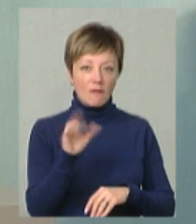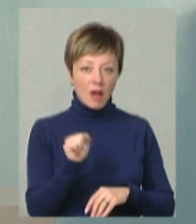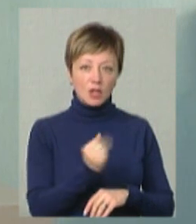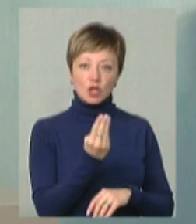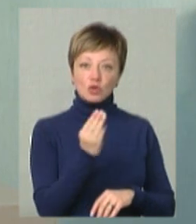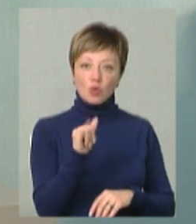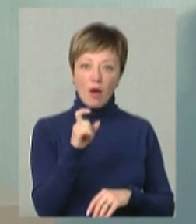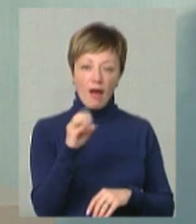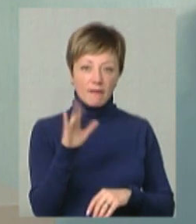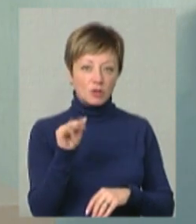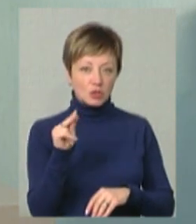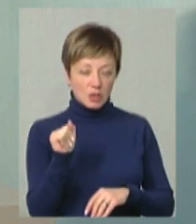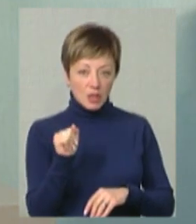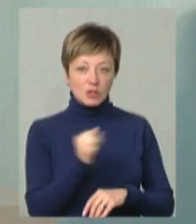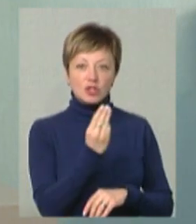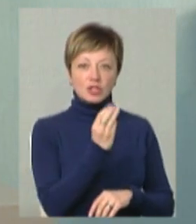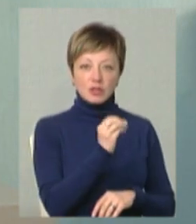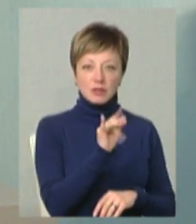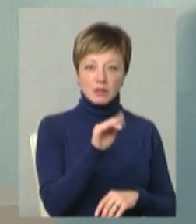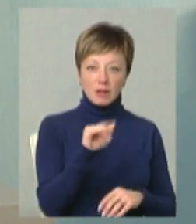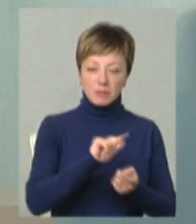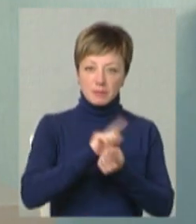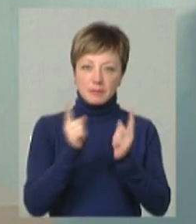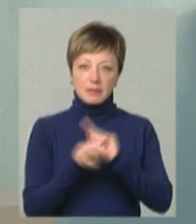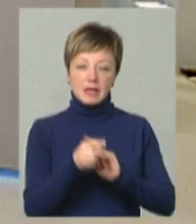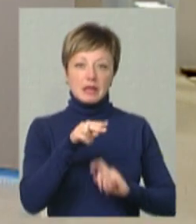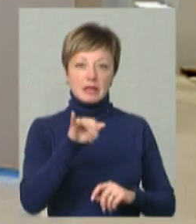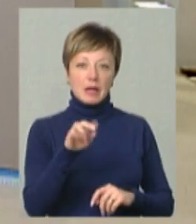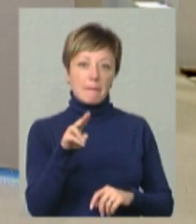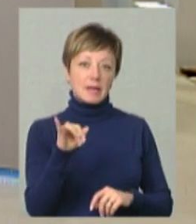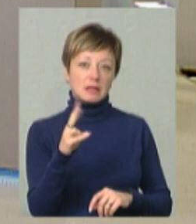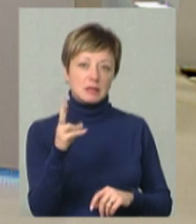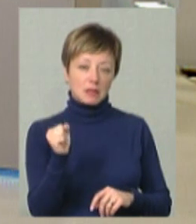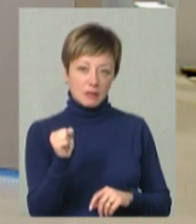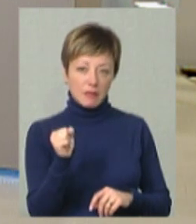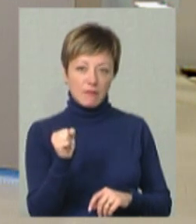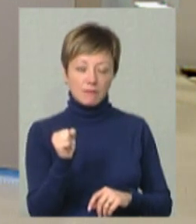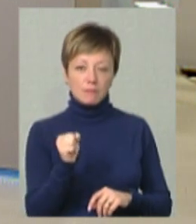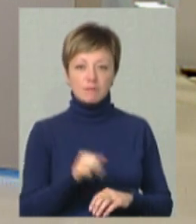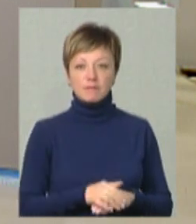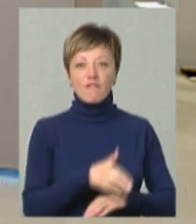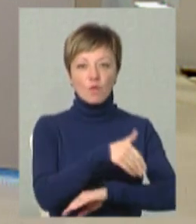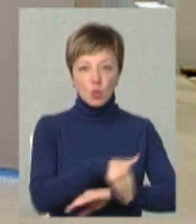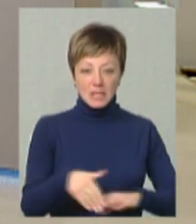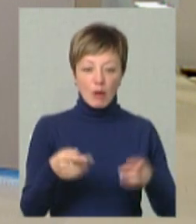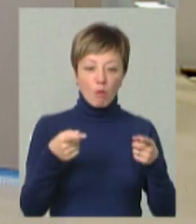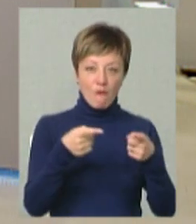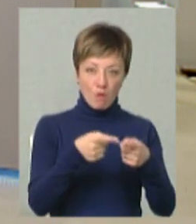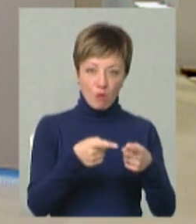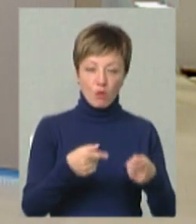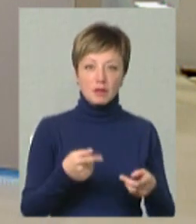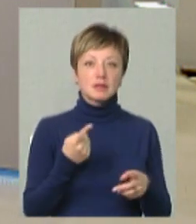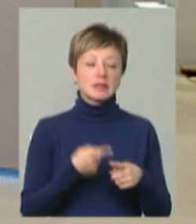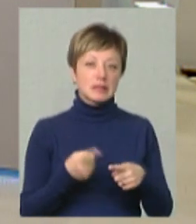Шухевича, так, і вулицею Проволок Щедрина, відповідно, на Трипільську вулицю і Трипільський провулок. Так.